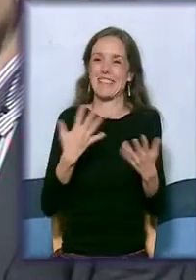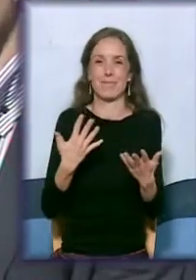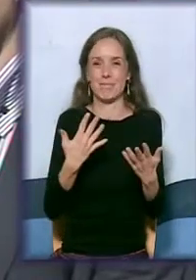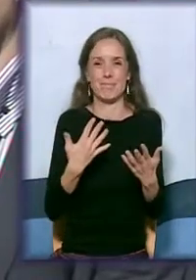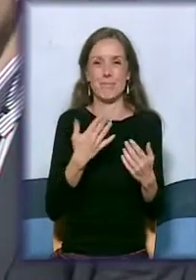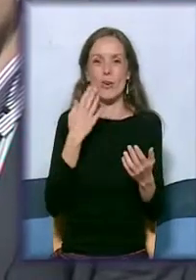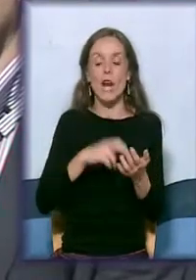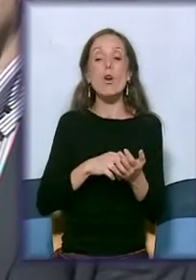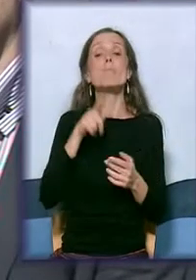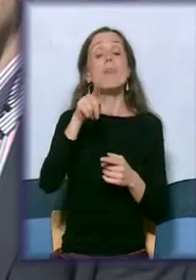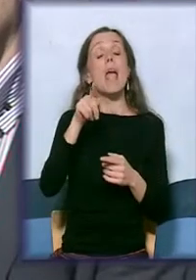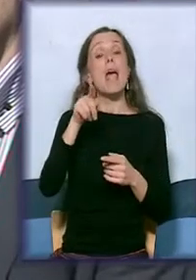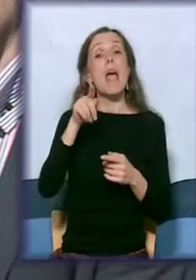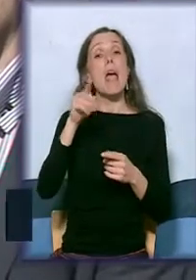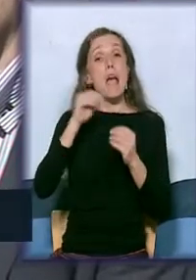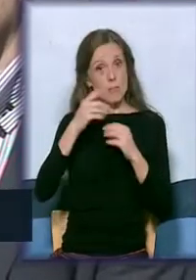da se ponašaju, da kažemo, u tim